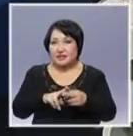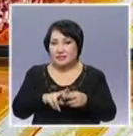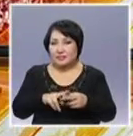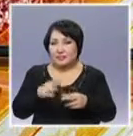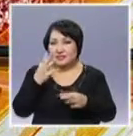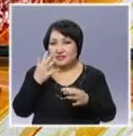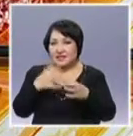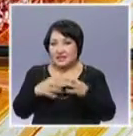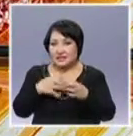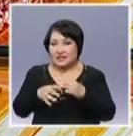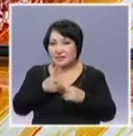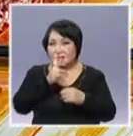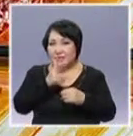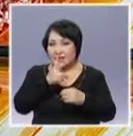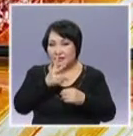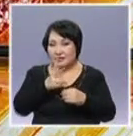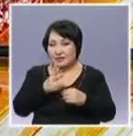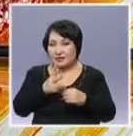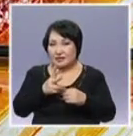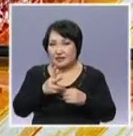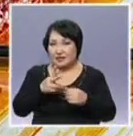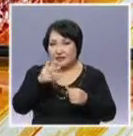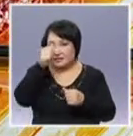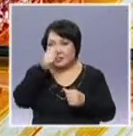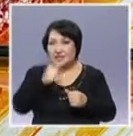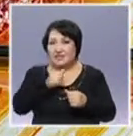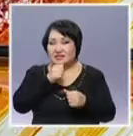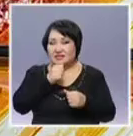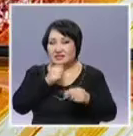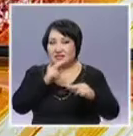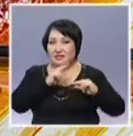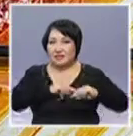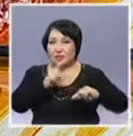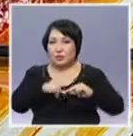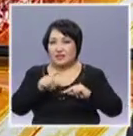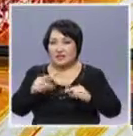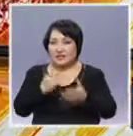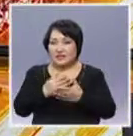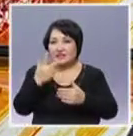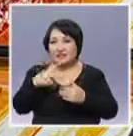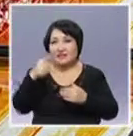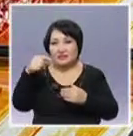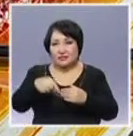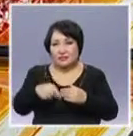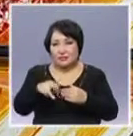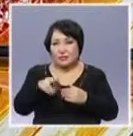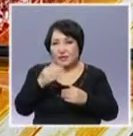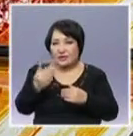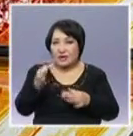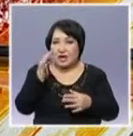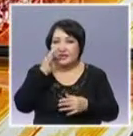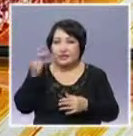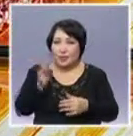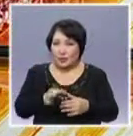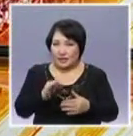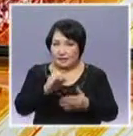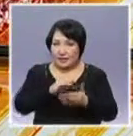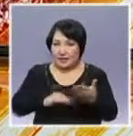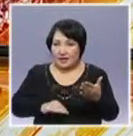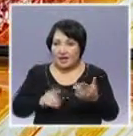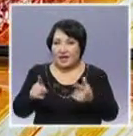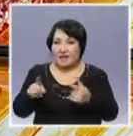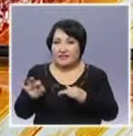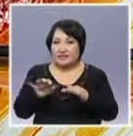зарплата за месяц, к примеру, работников составляет 30 тысяч, как по его отчетам, а сфера